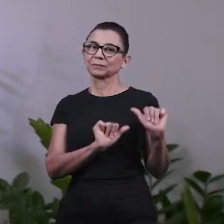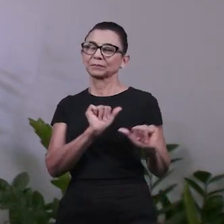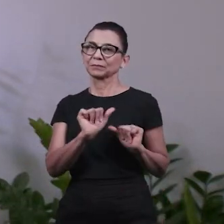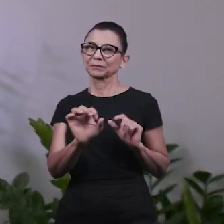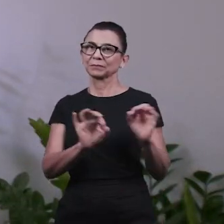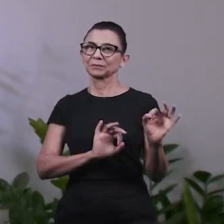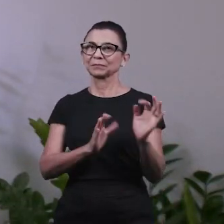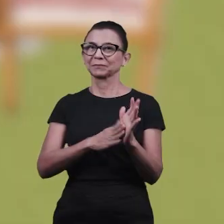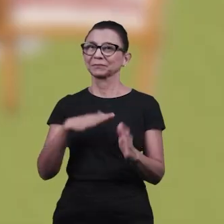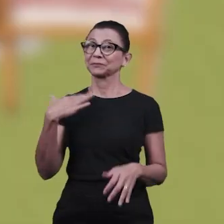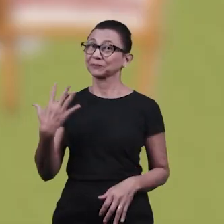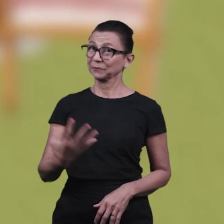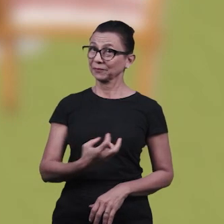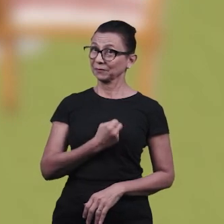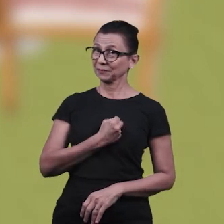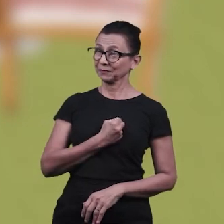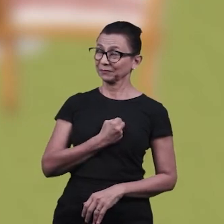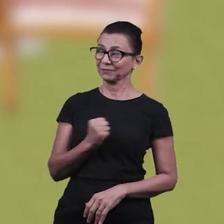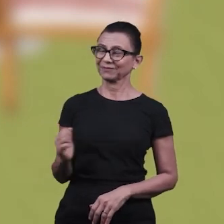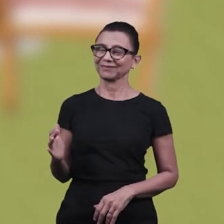salut.